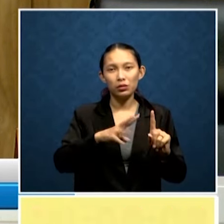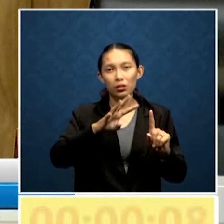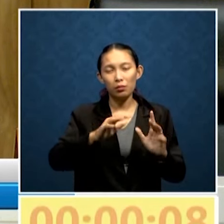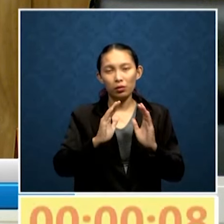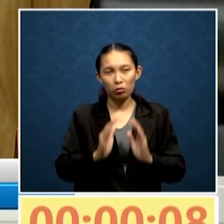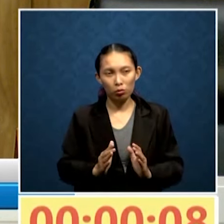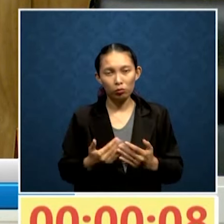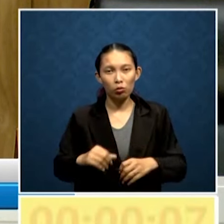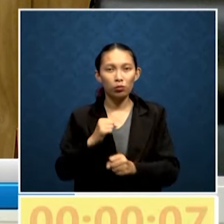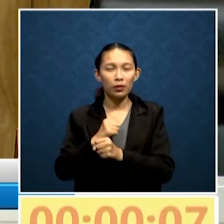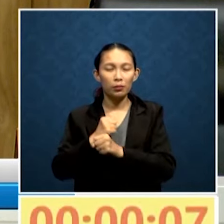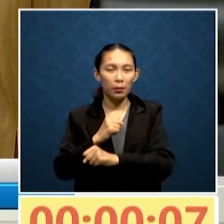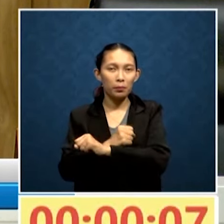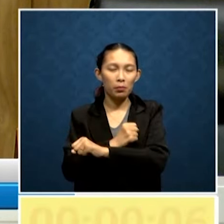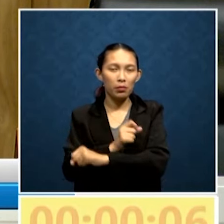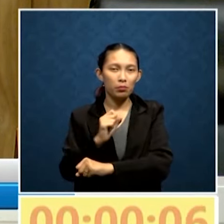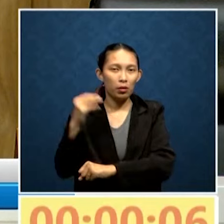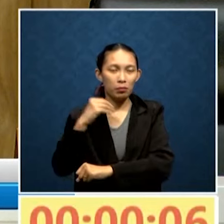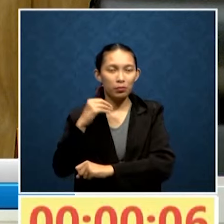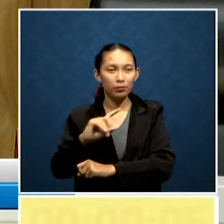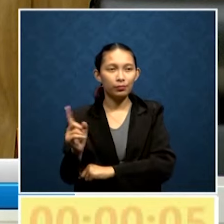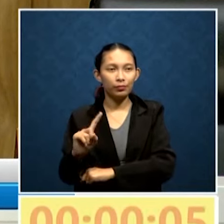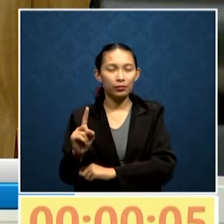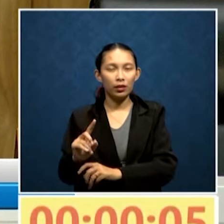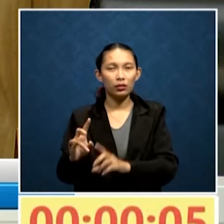ลูกจ้างประจำ